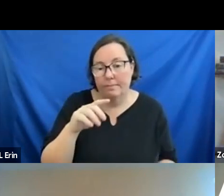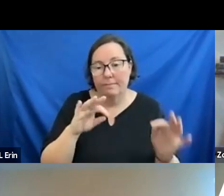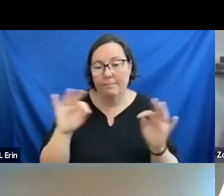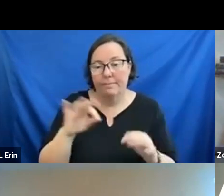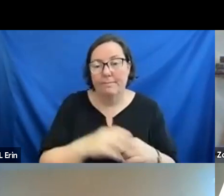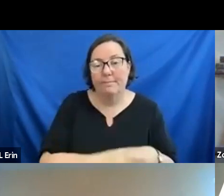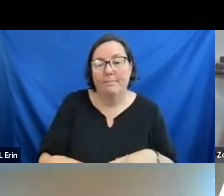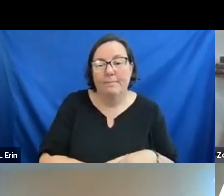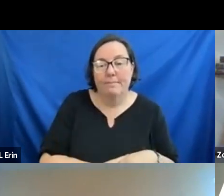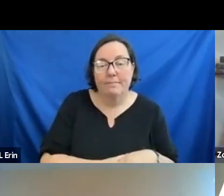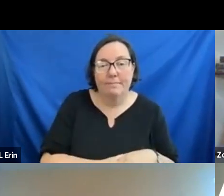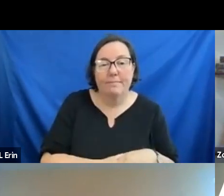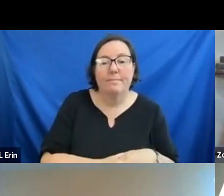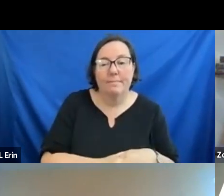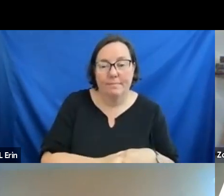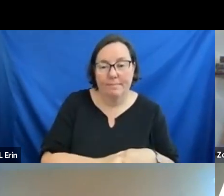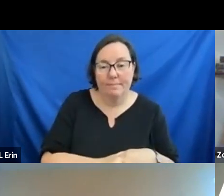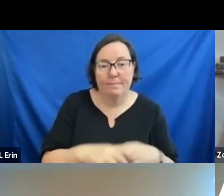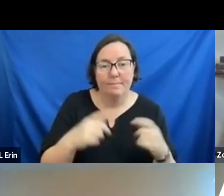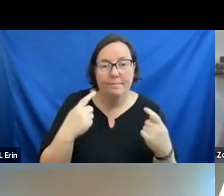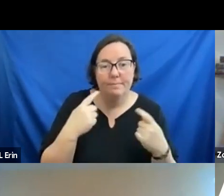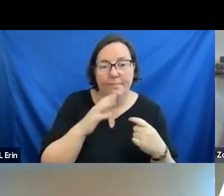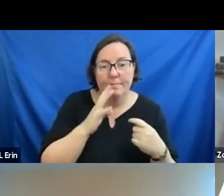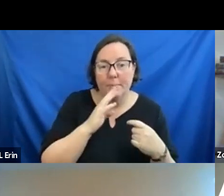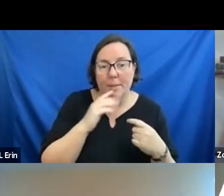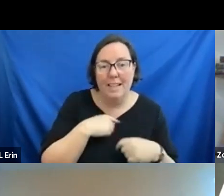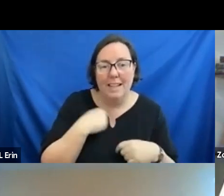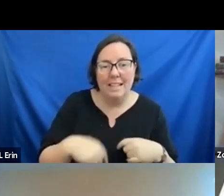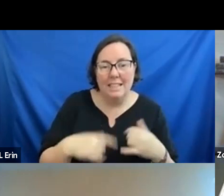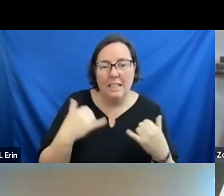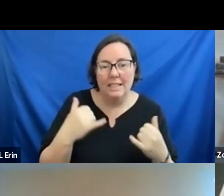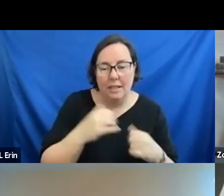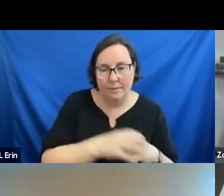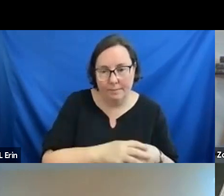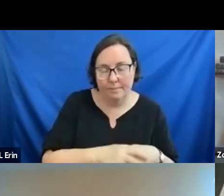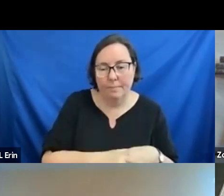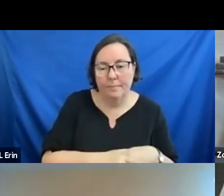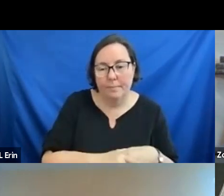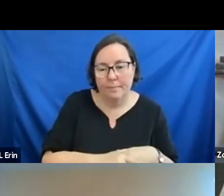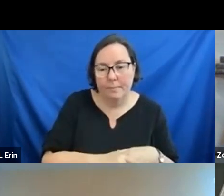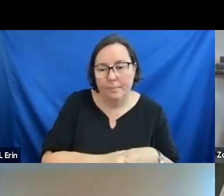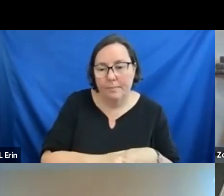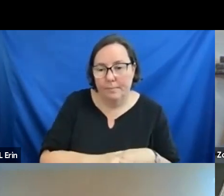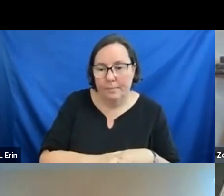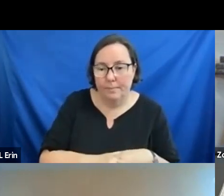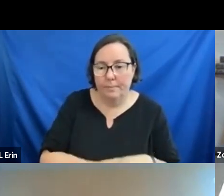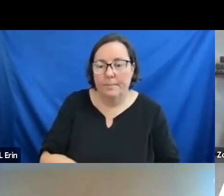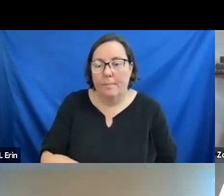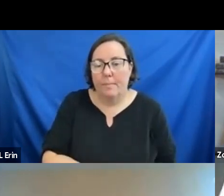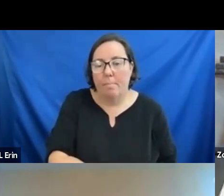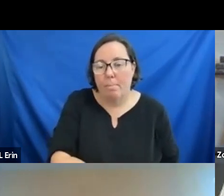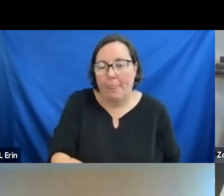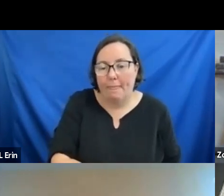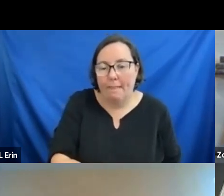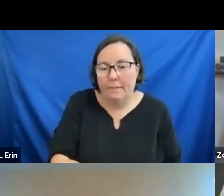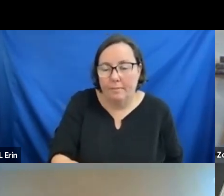your instructions in Cantonese? Thank you, Mr. Contempasis。大家好，星期五下午好。今